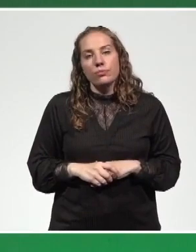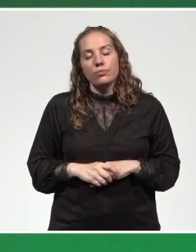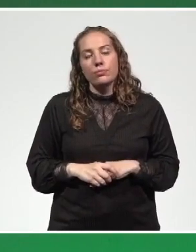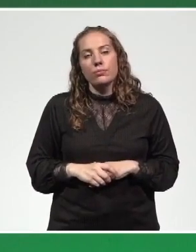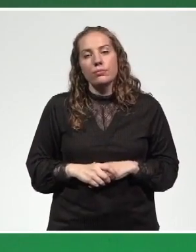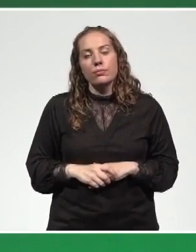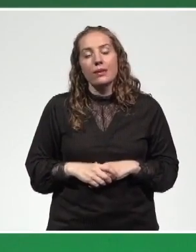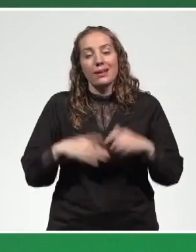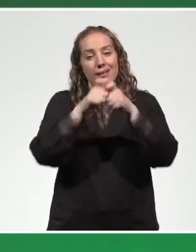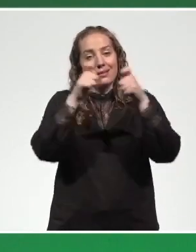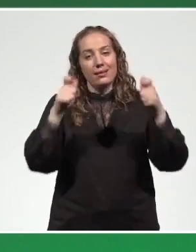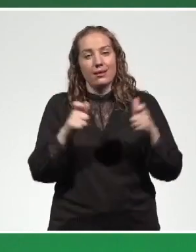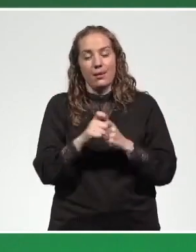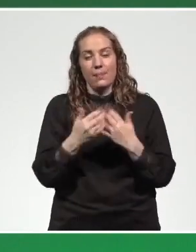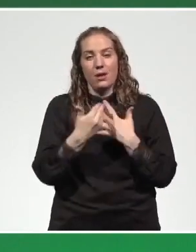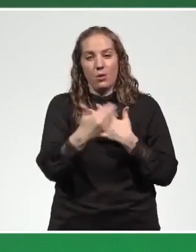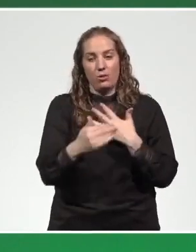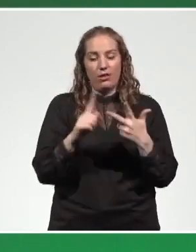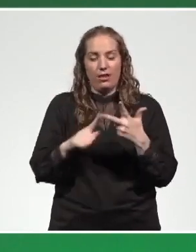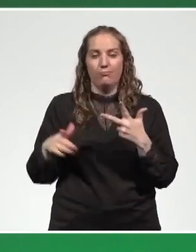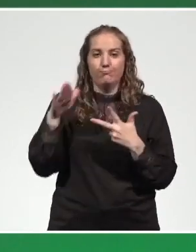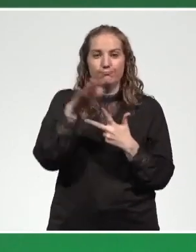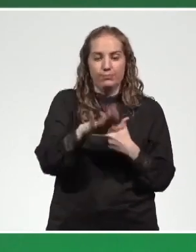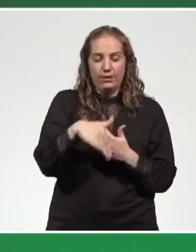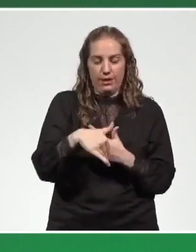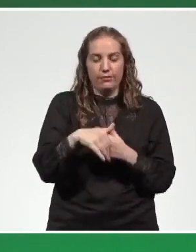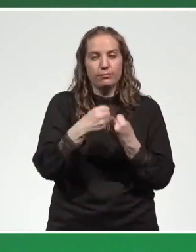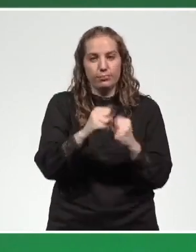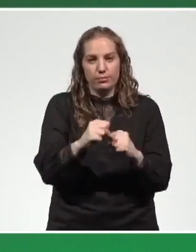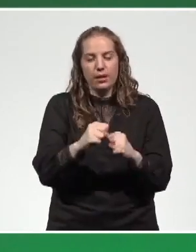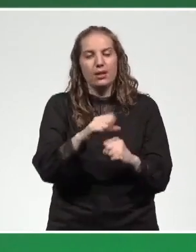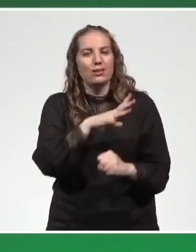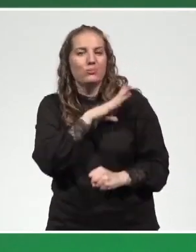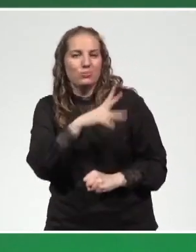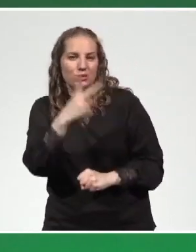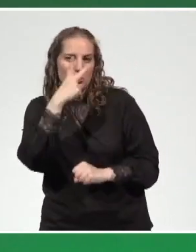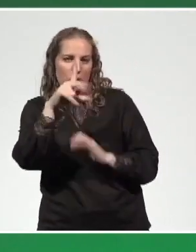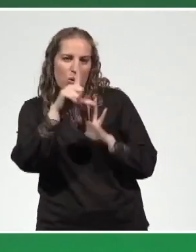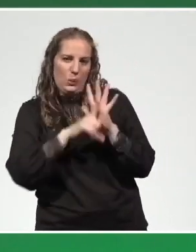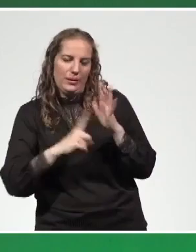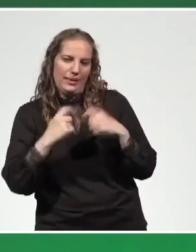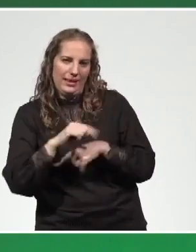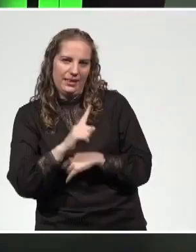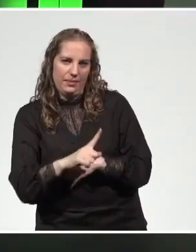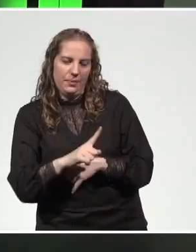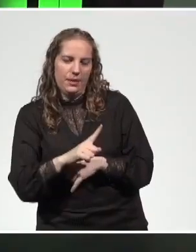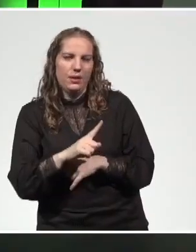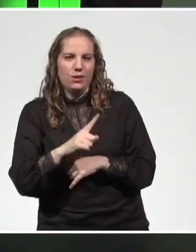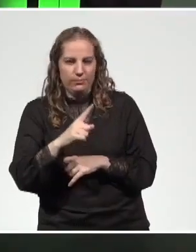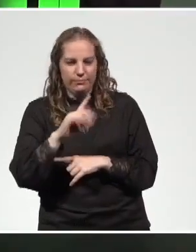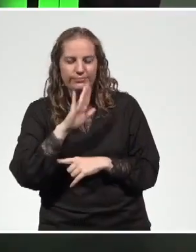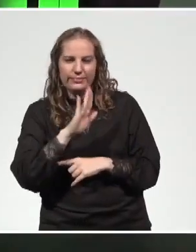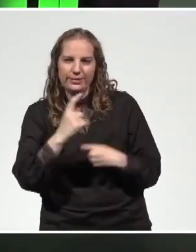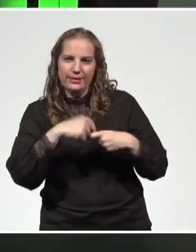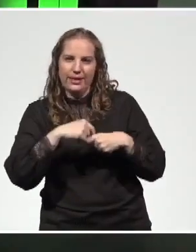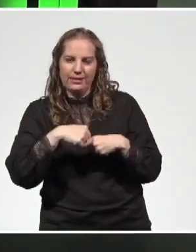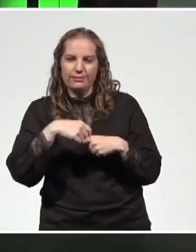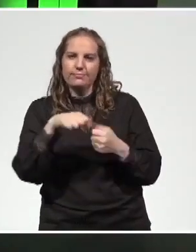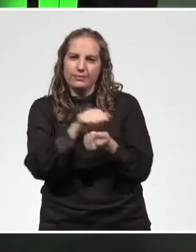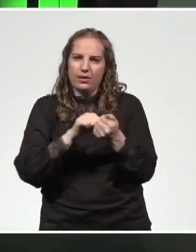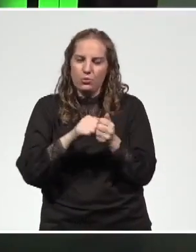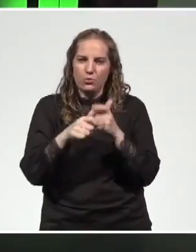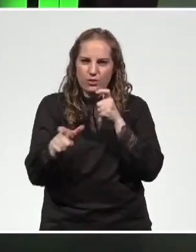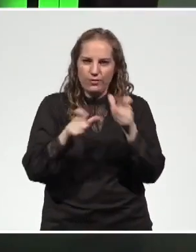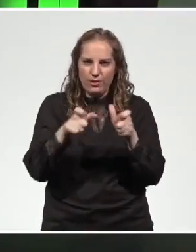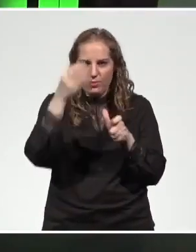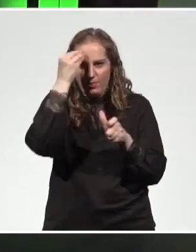áfanga rammaáætlunar en leið að endurskoða löggjöf rammaáætlun með náttúru og minjavernd að leiðarljósi, alþjóðlegar skuldbindingar,